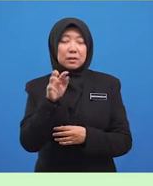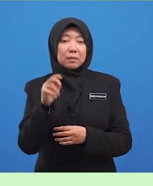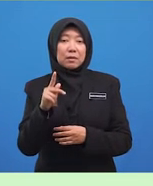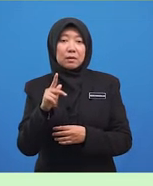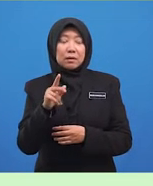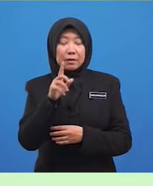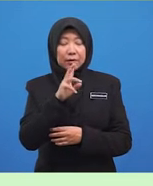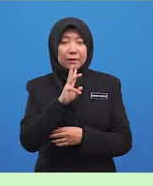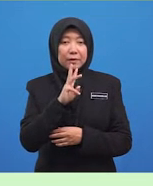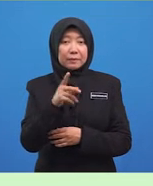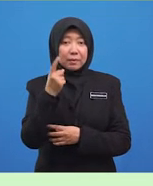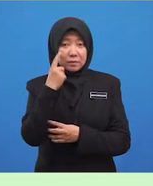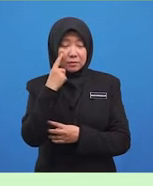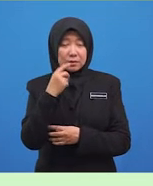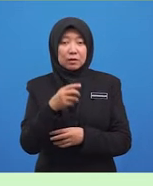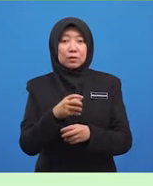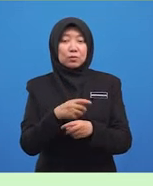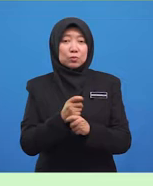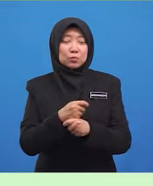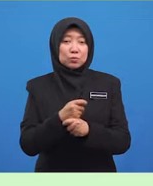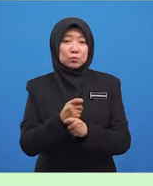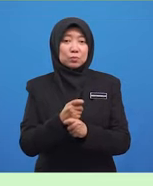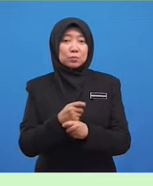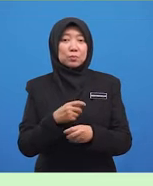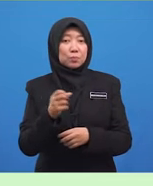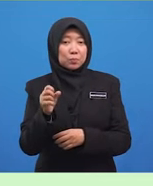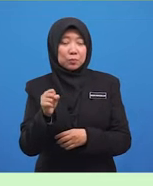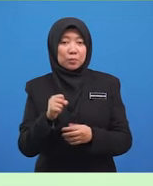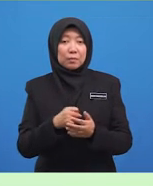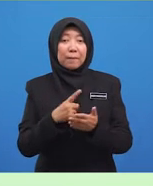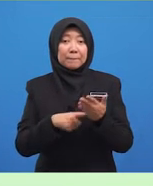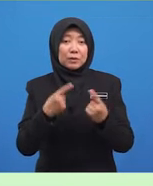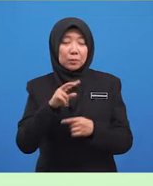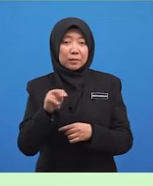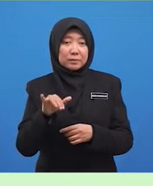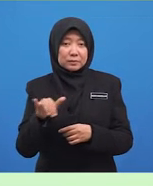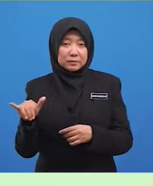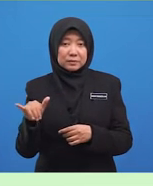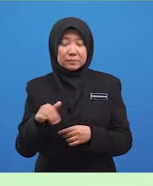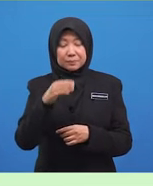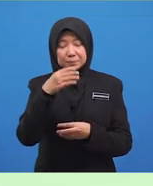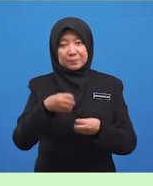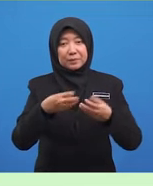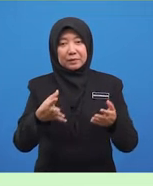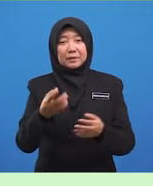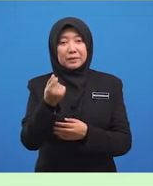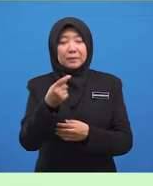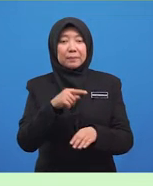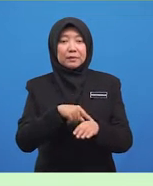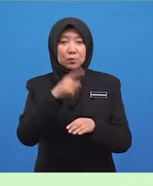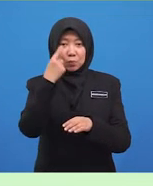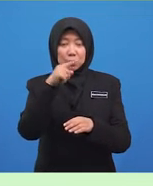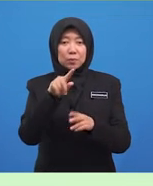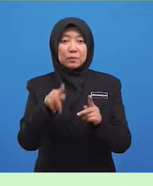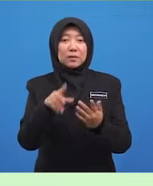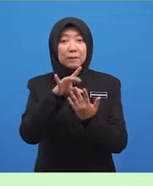mata dan susu tepung. Apakah jawapannya, murid-murid? Cikgu beri sedikit masa untuk